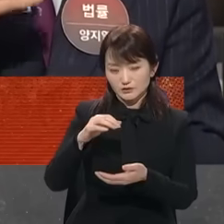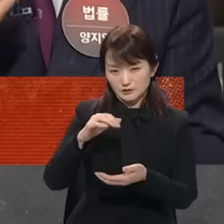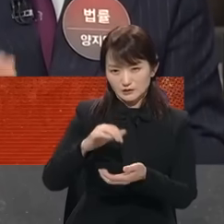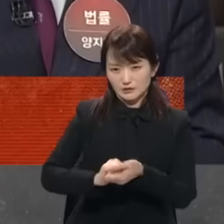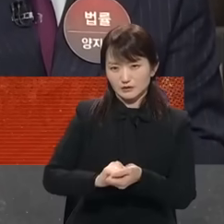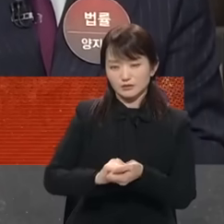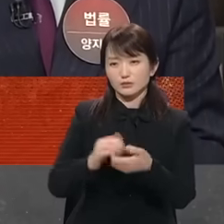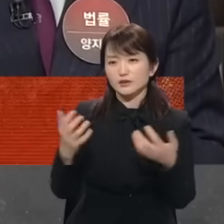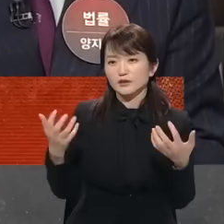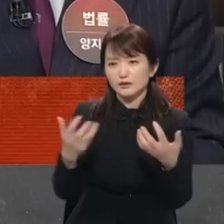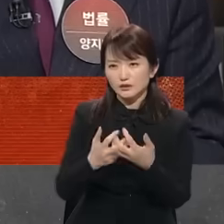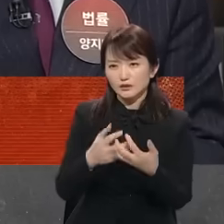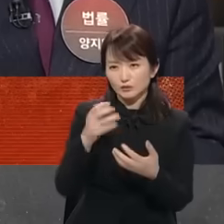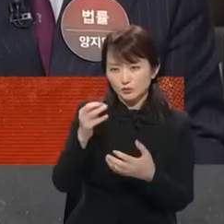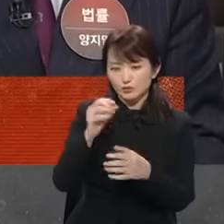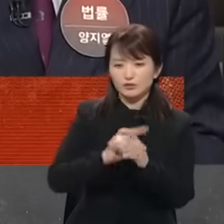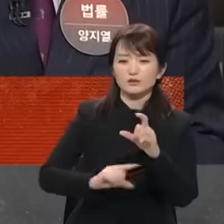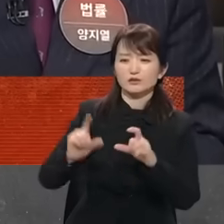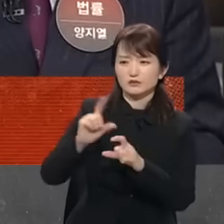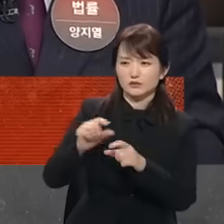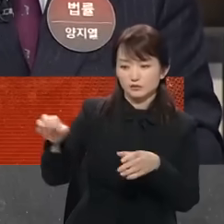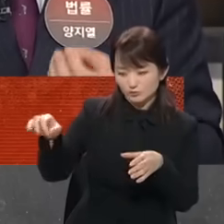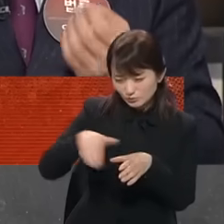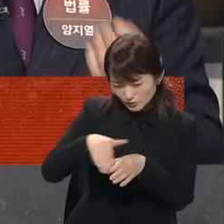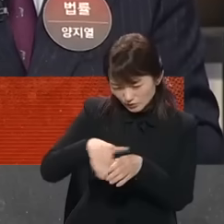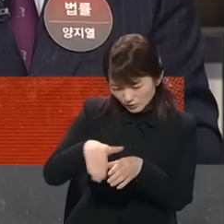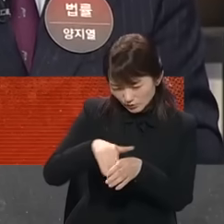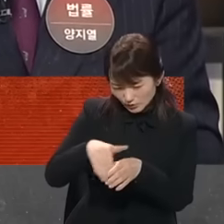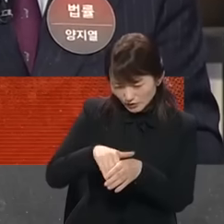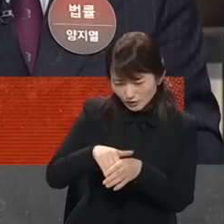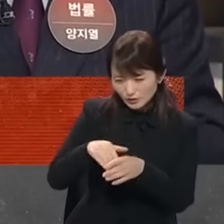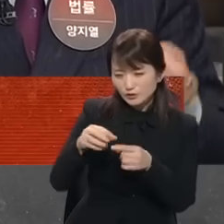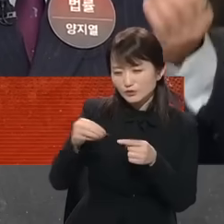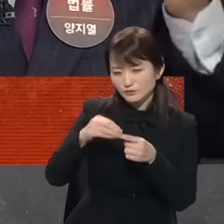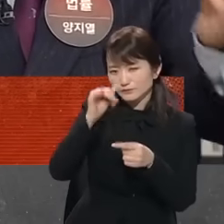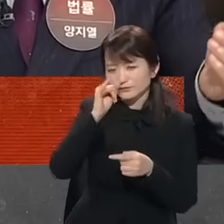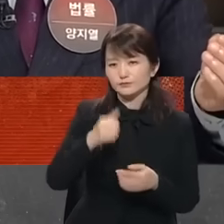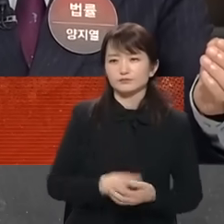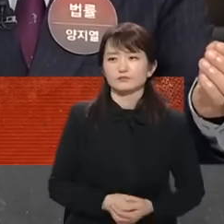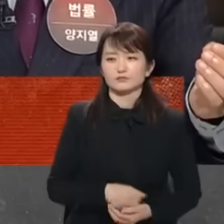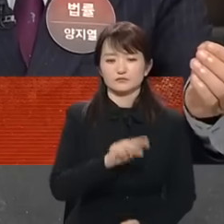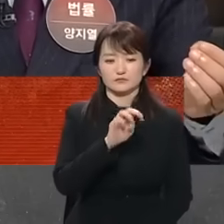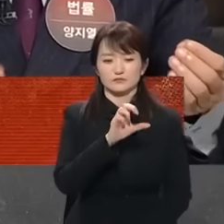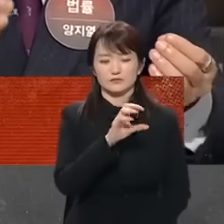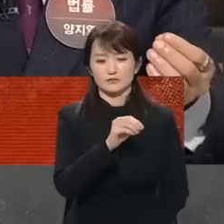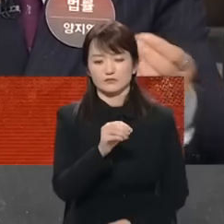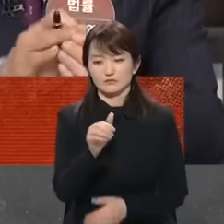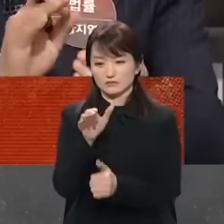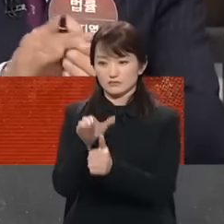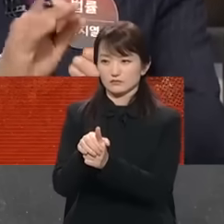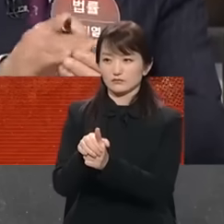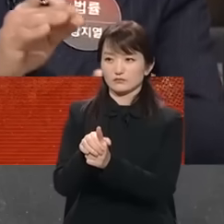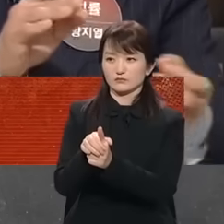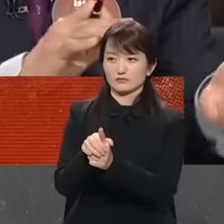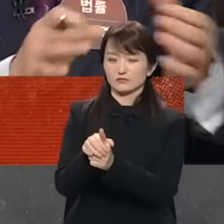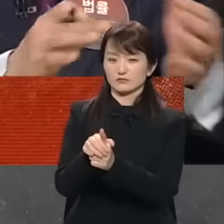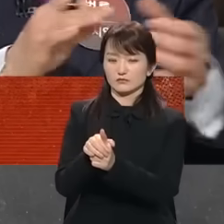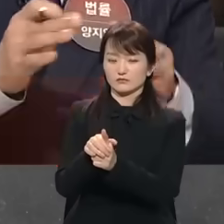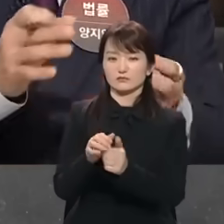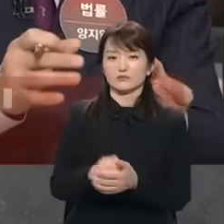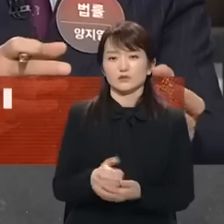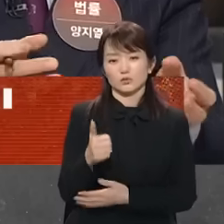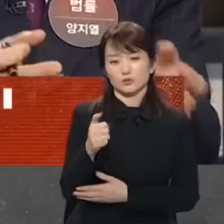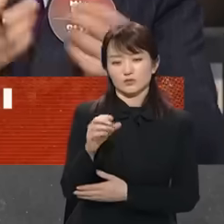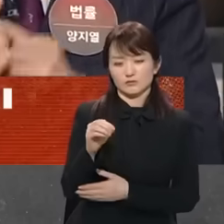돈을 일출을 수 있다라는 겁니다이 사람 마음이 참 예상한 게요 35만 원을 맡겼는데 아 그거 50만 원 더 넣어야 저희가